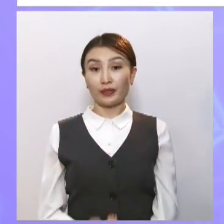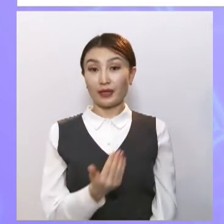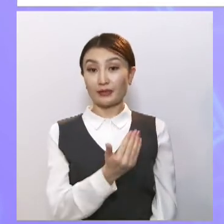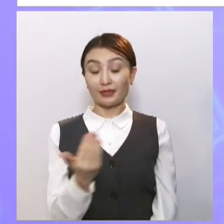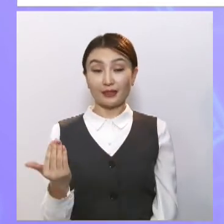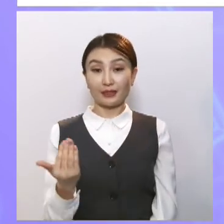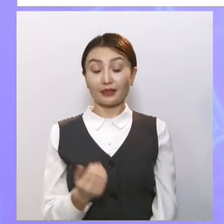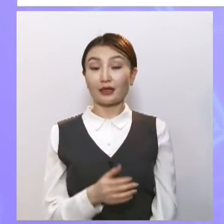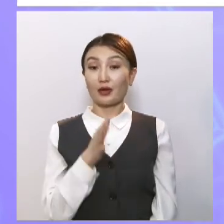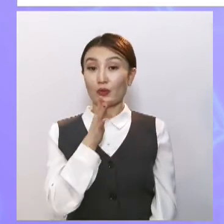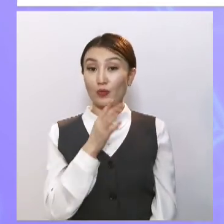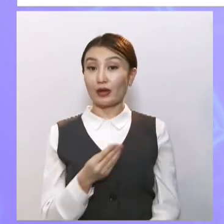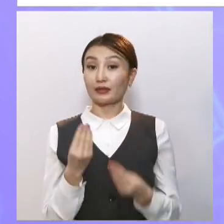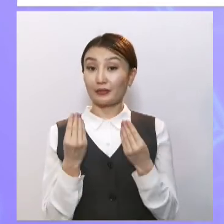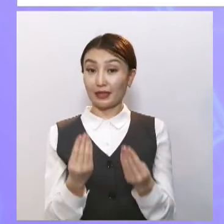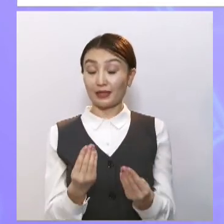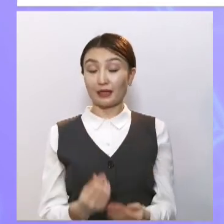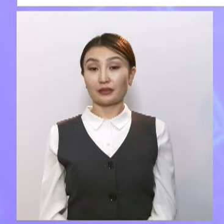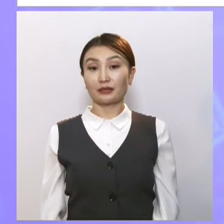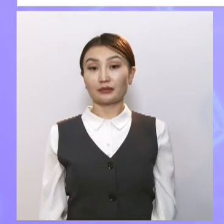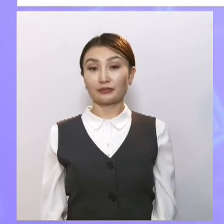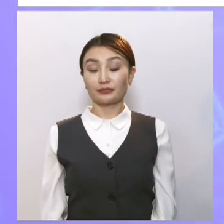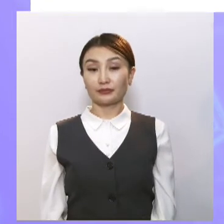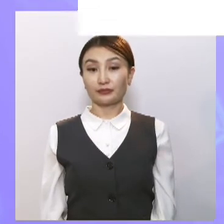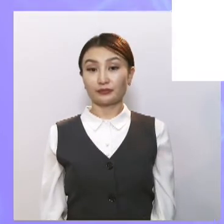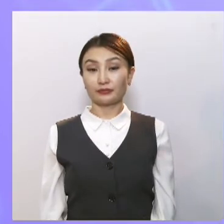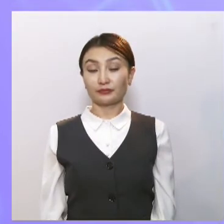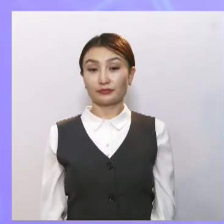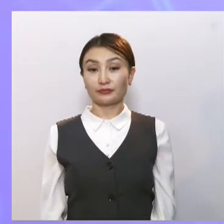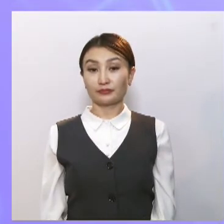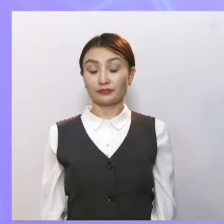Сілерге убақыт берілет.